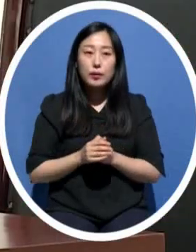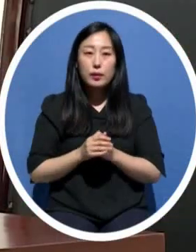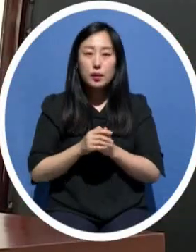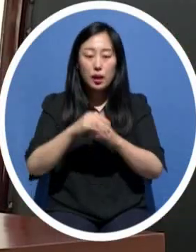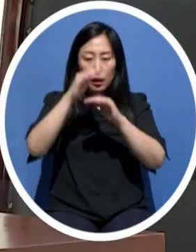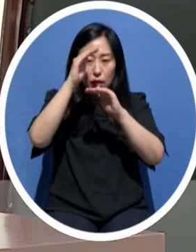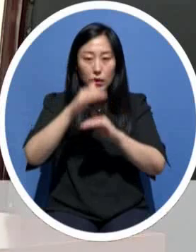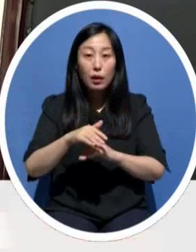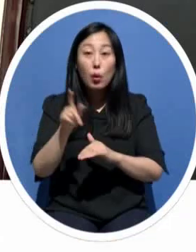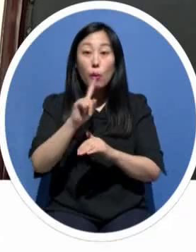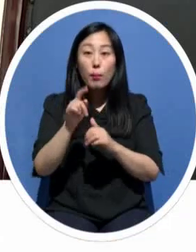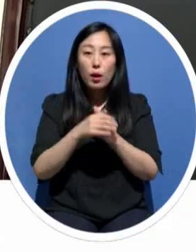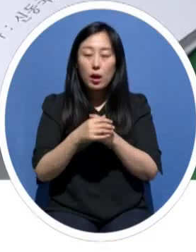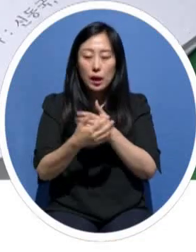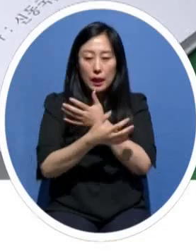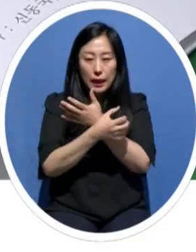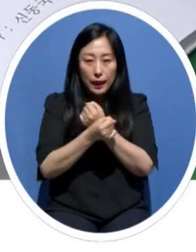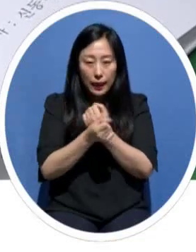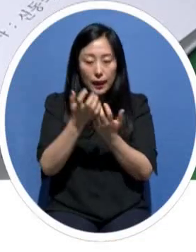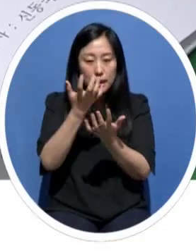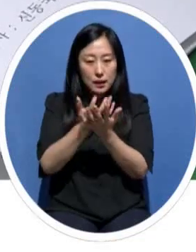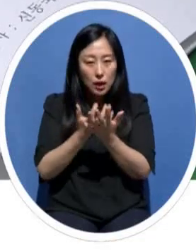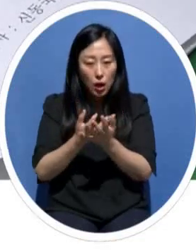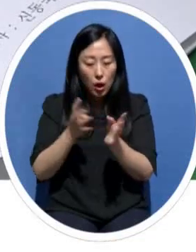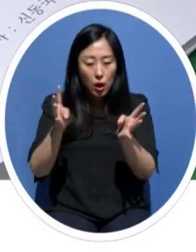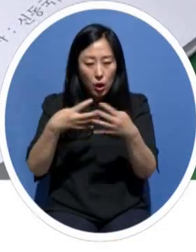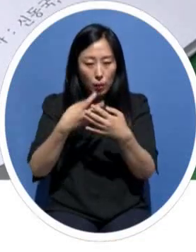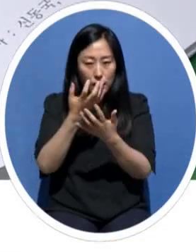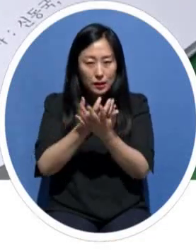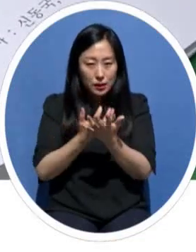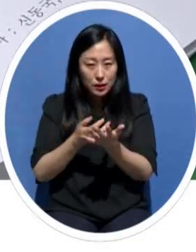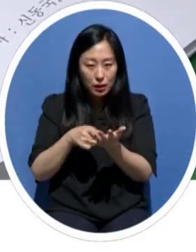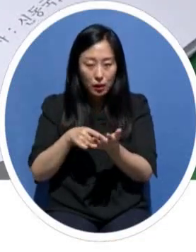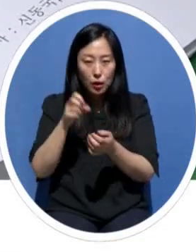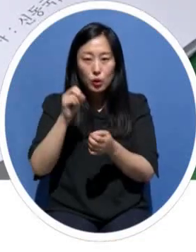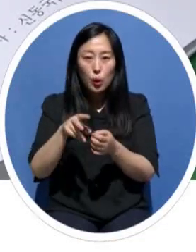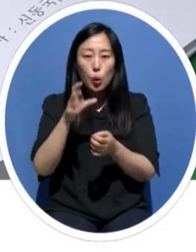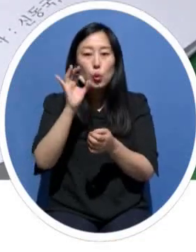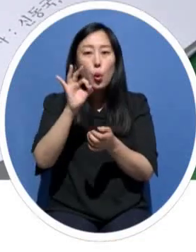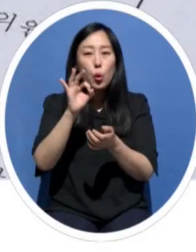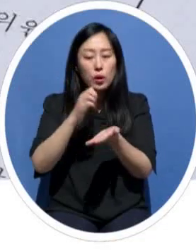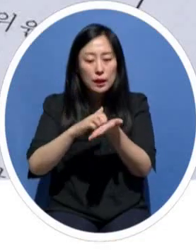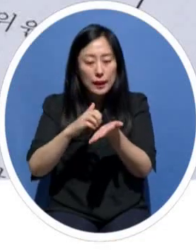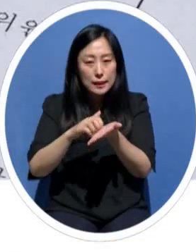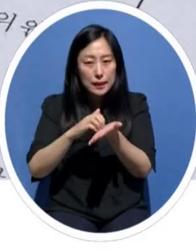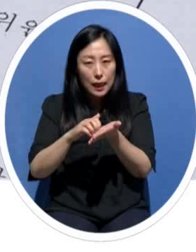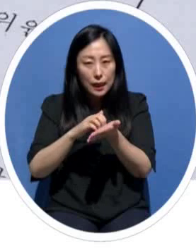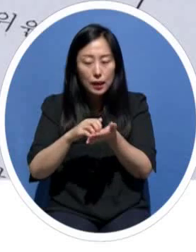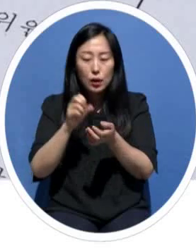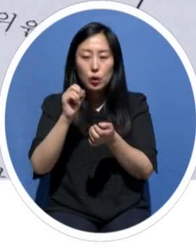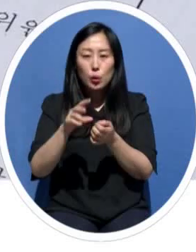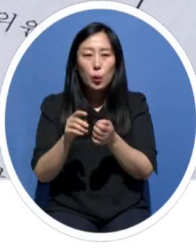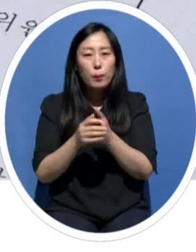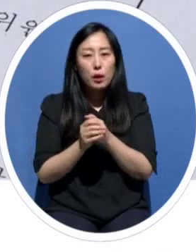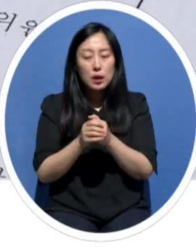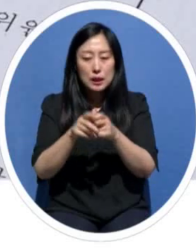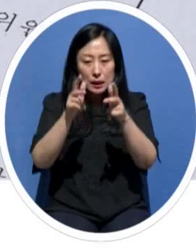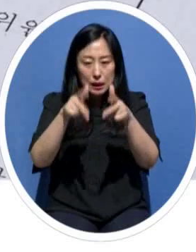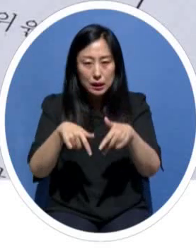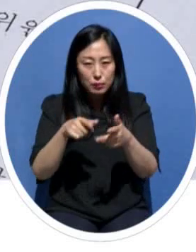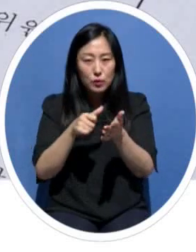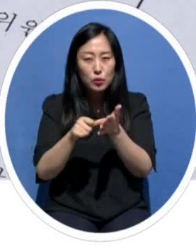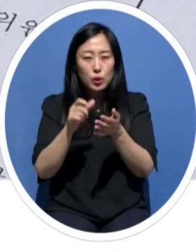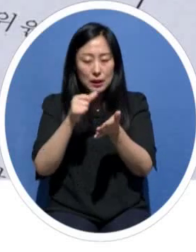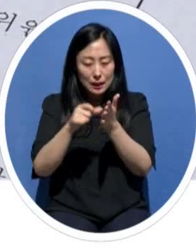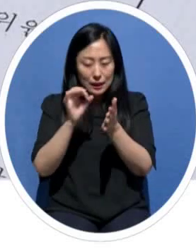주요 조사 내용은 계약서, 협약서 등 체결 사항과 용역 원가 계산과 직간접 노무비의 적정성, 4대 보험료